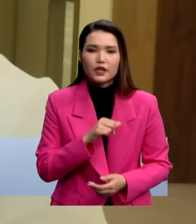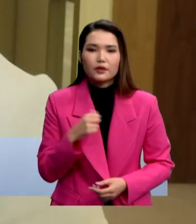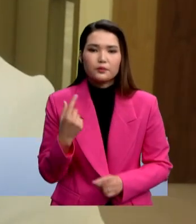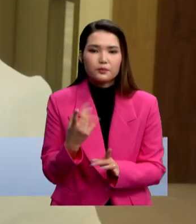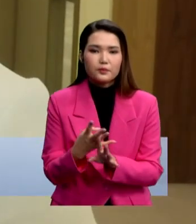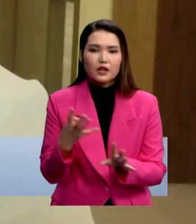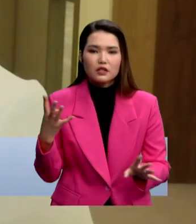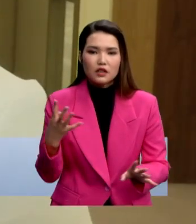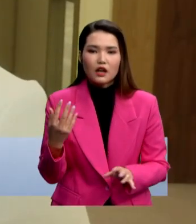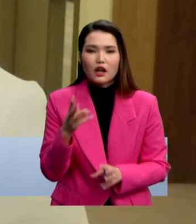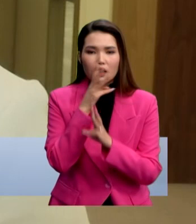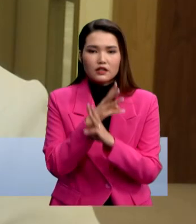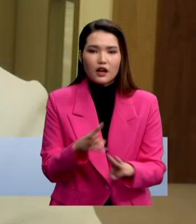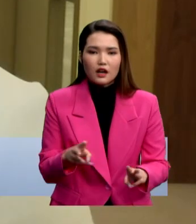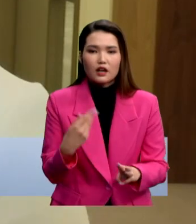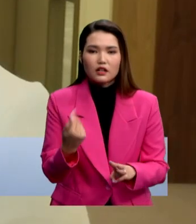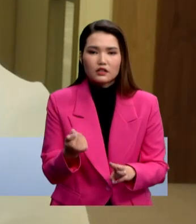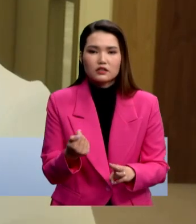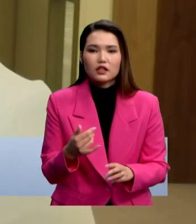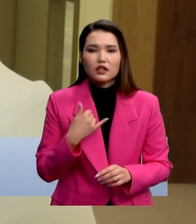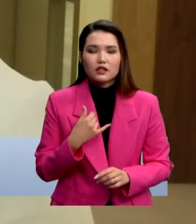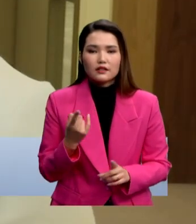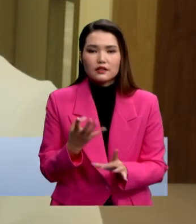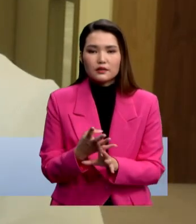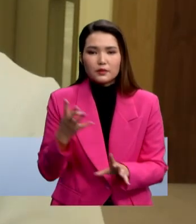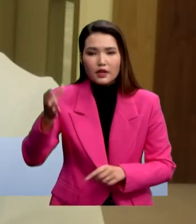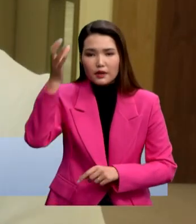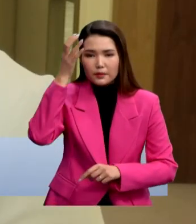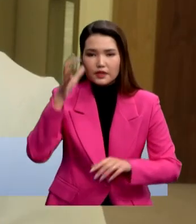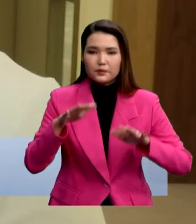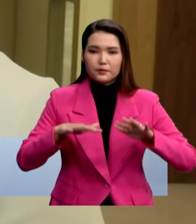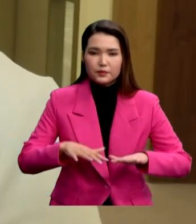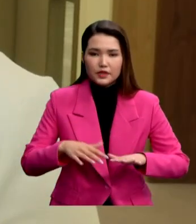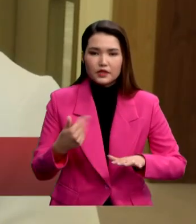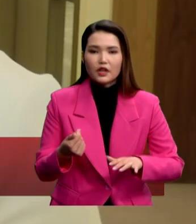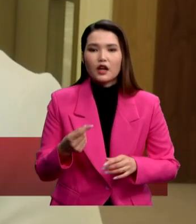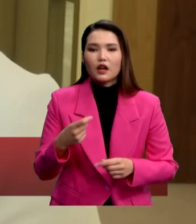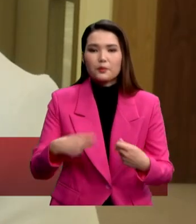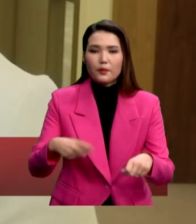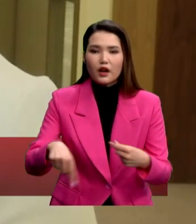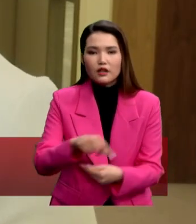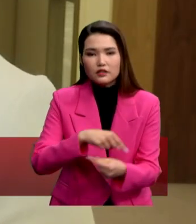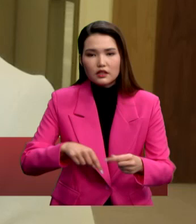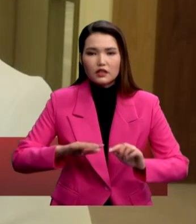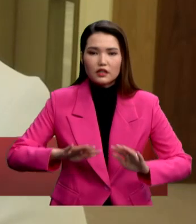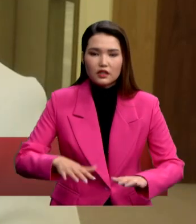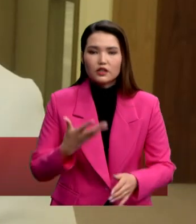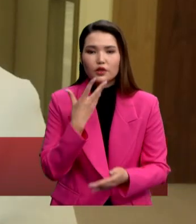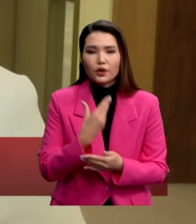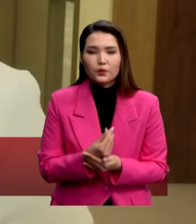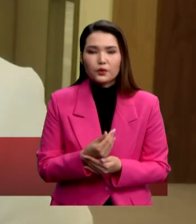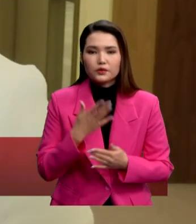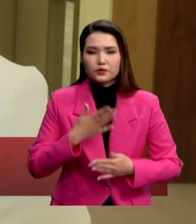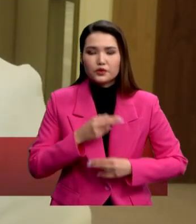бірінші қаржы көмек емес, бұл ең бірінші мынау білім жағынан, маркетинг жағынан, бизнесті